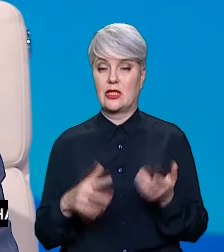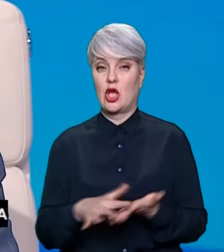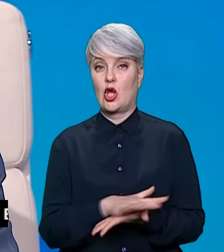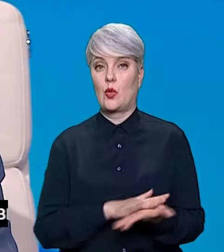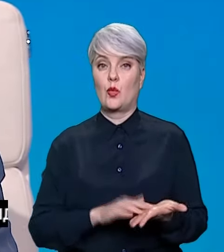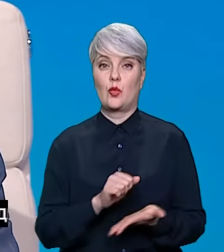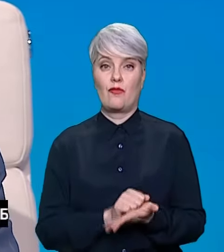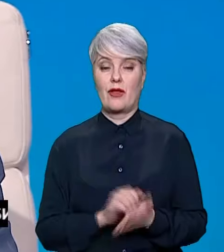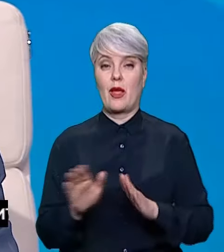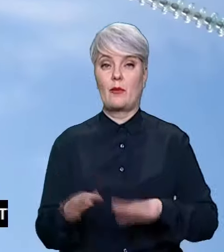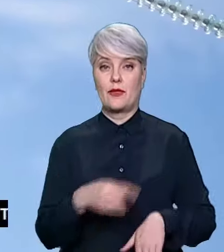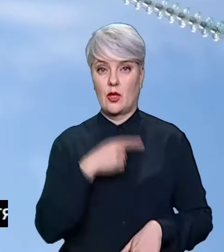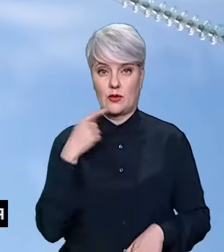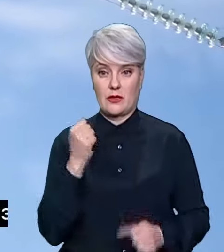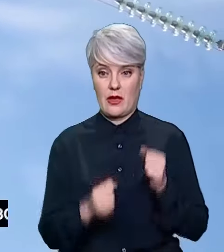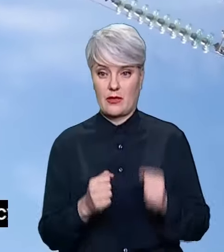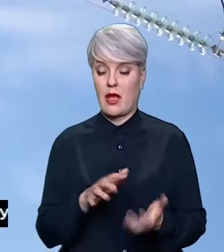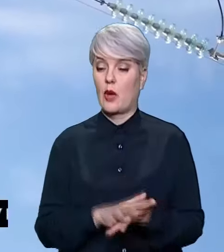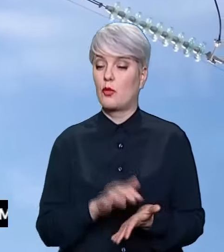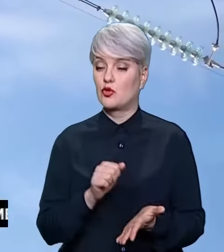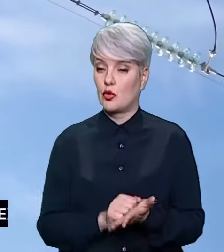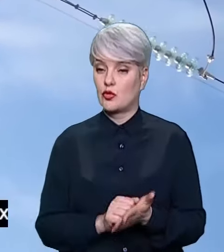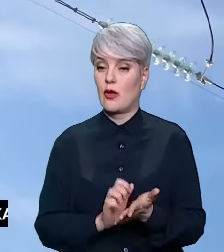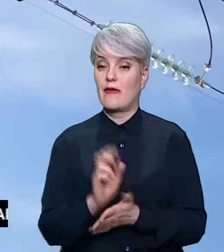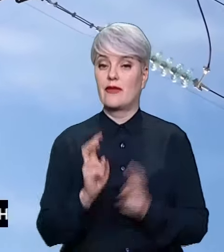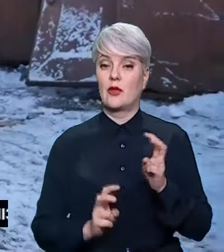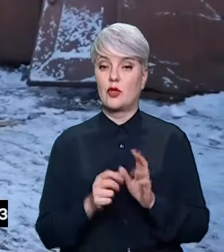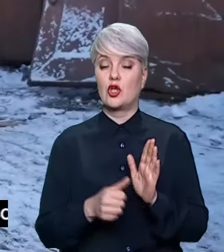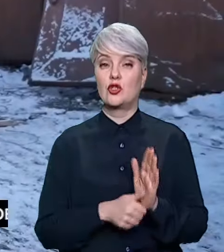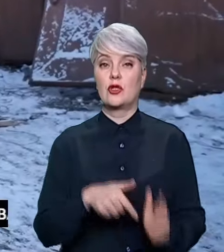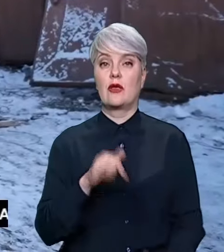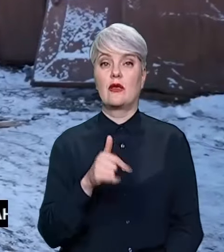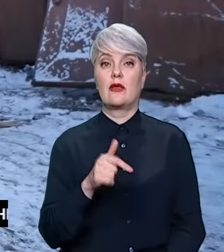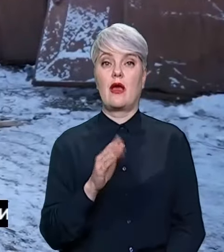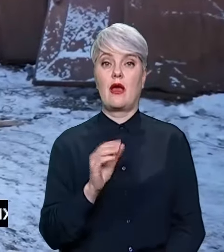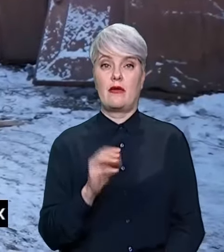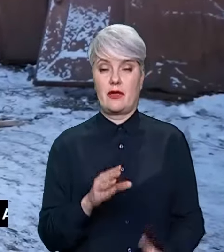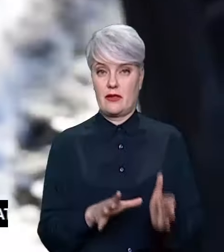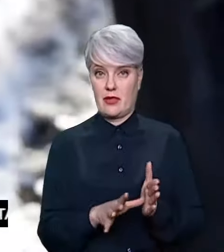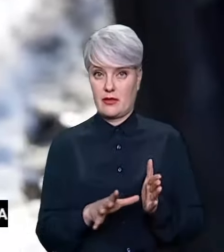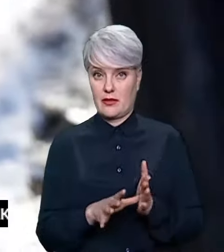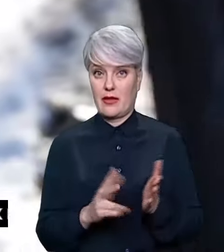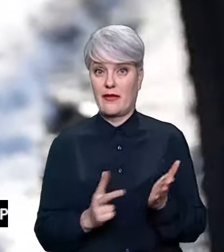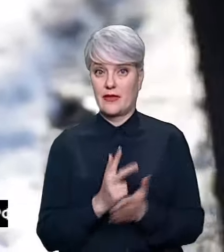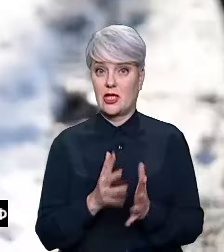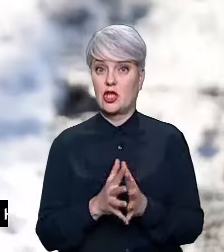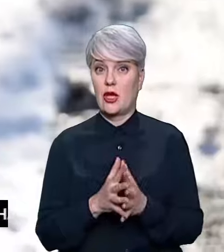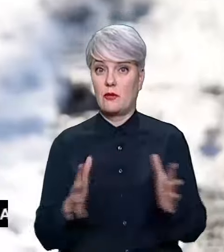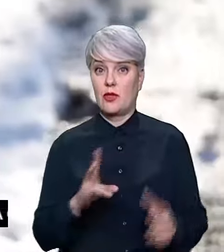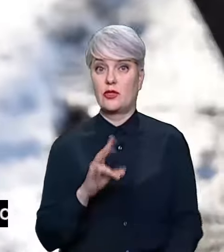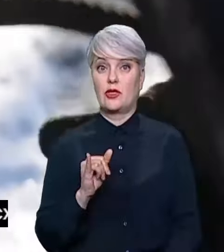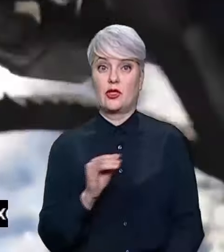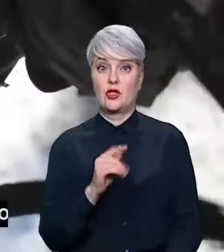після російських атак. Наразі пошкоджено виробництво 6 гігаватт електроенергії. Це втричі більше, ніж Україна